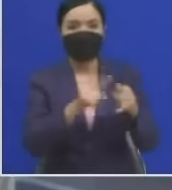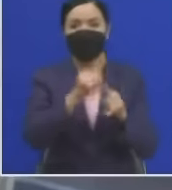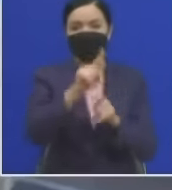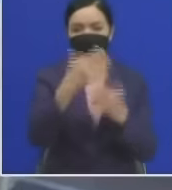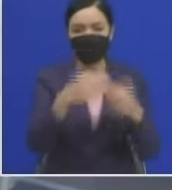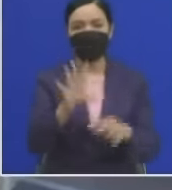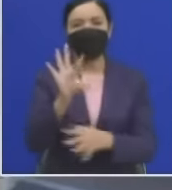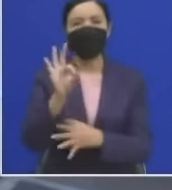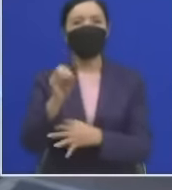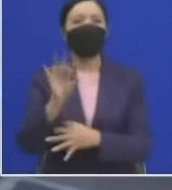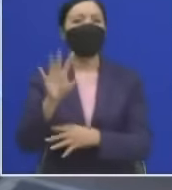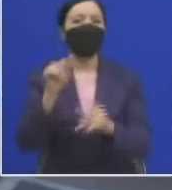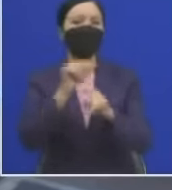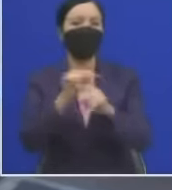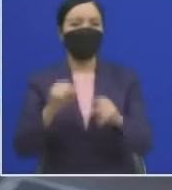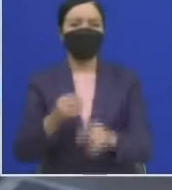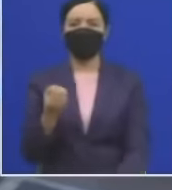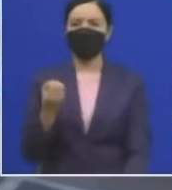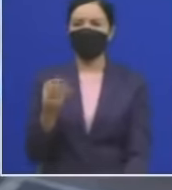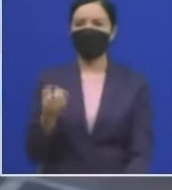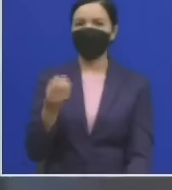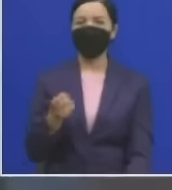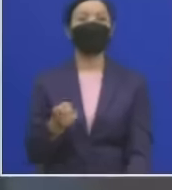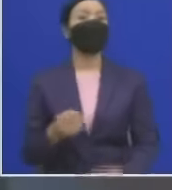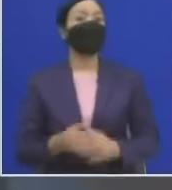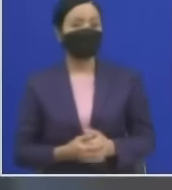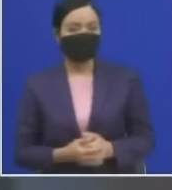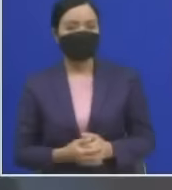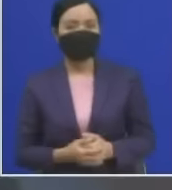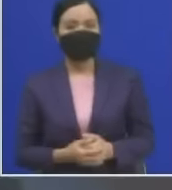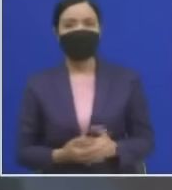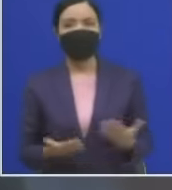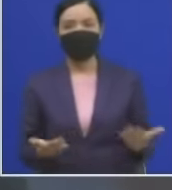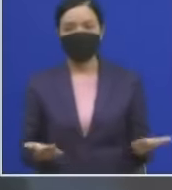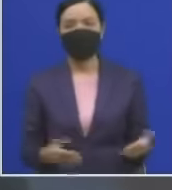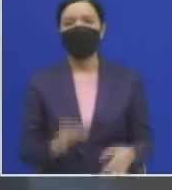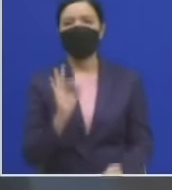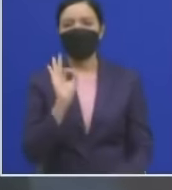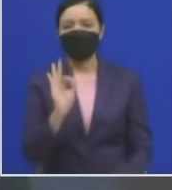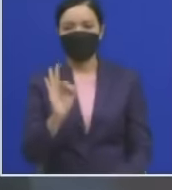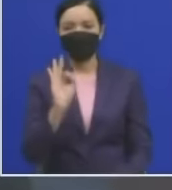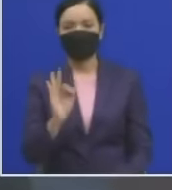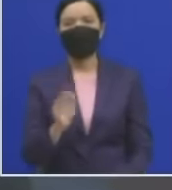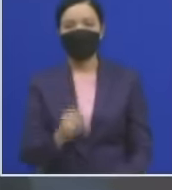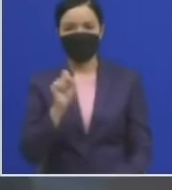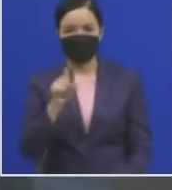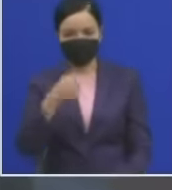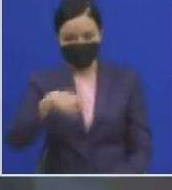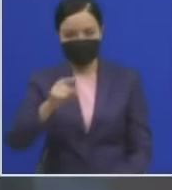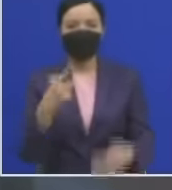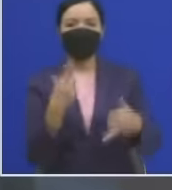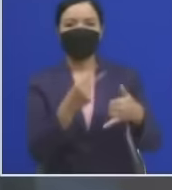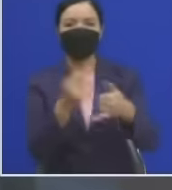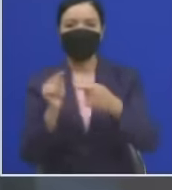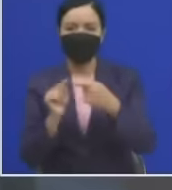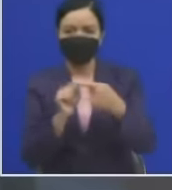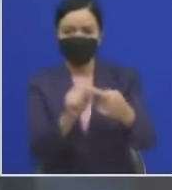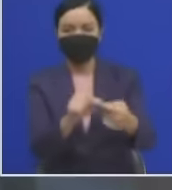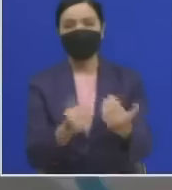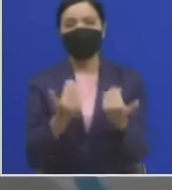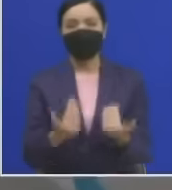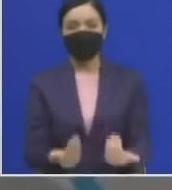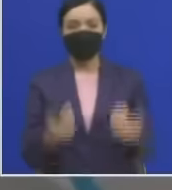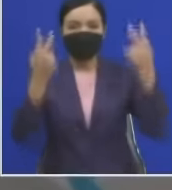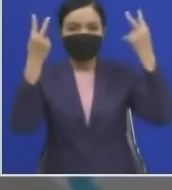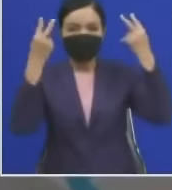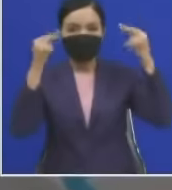ไปแล้วนี่ 95% นะ โอ ้นะเพราะฉะนั้นภาพรวมก็ถือว่าโอเคก็จะเร่งดำเนินการฉีดต่อนะฮะวันนี้นาย